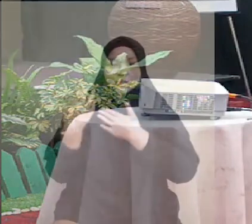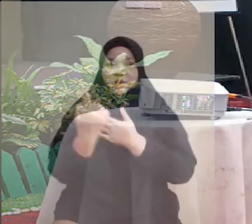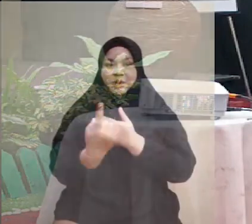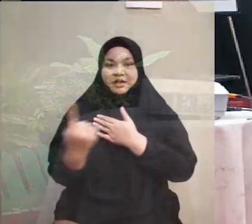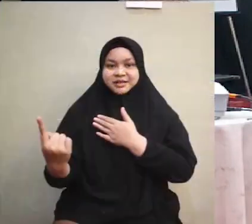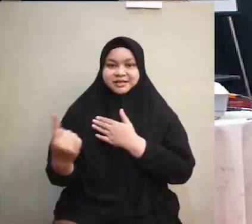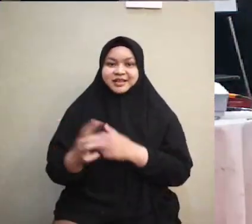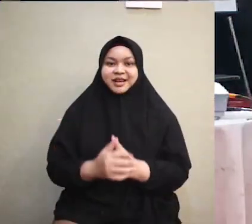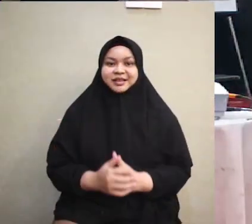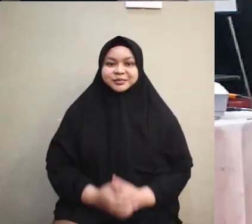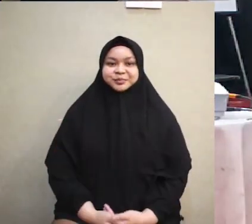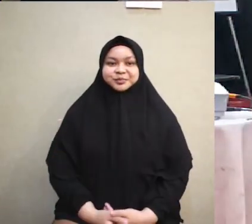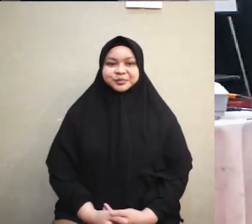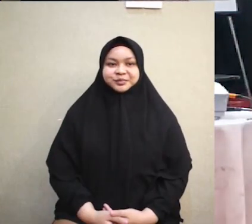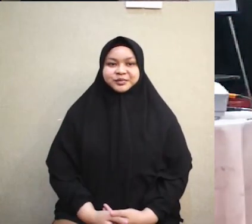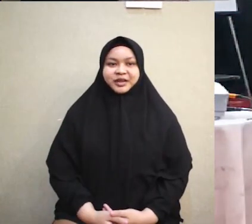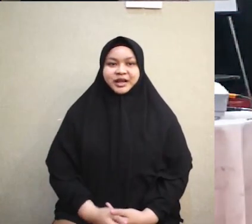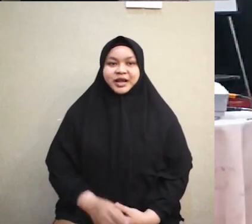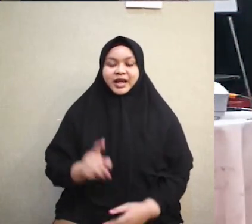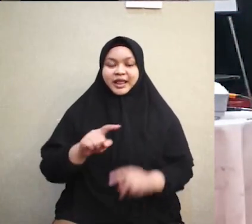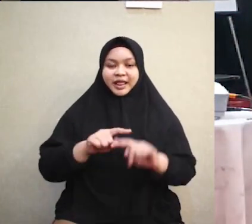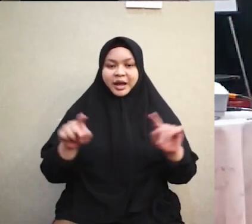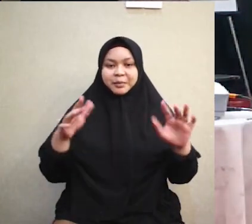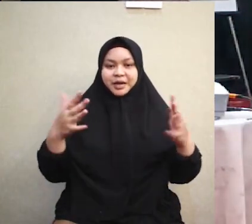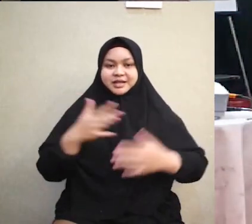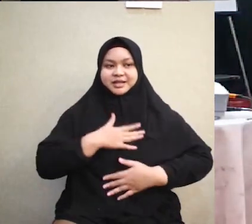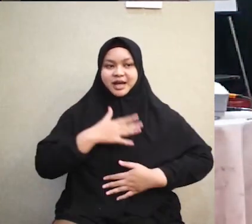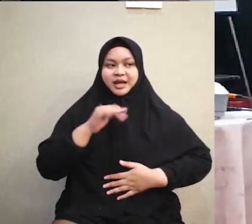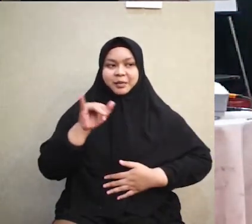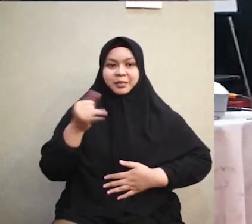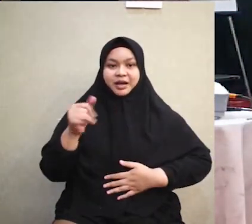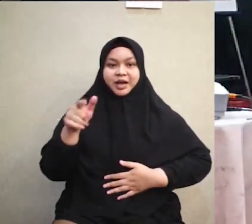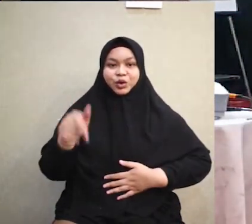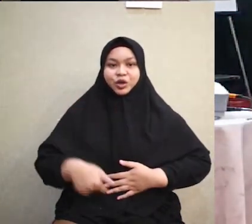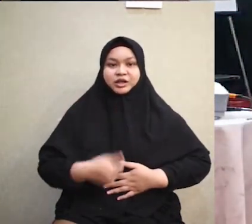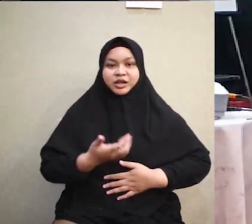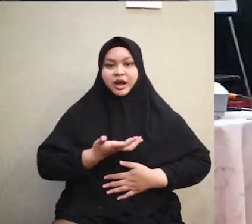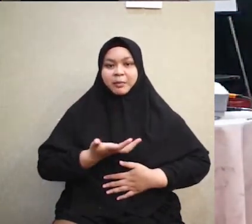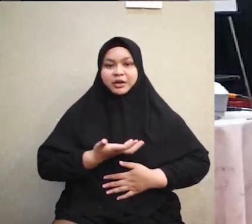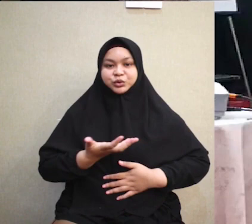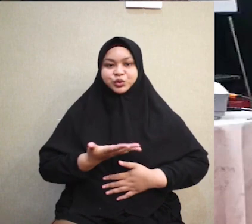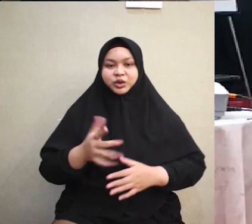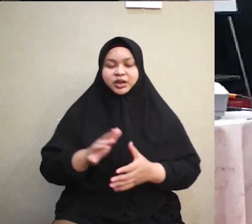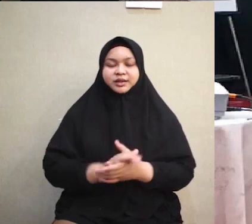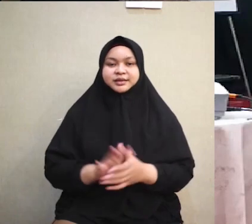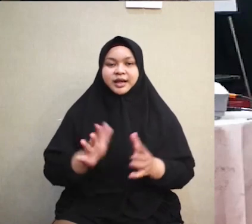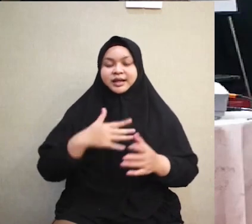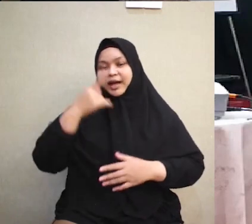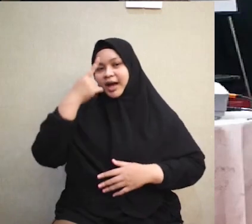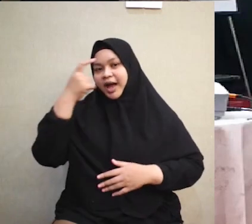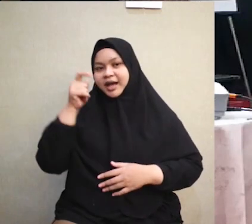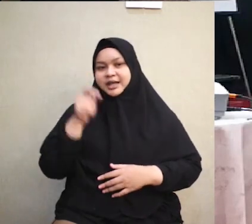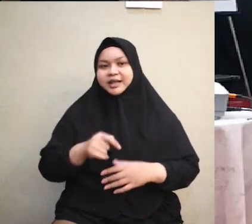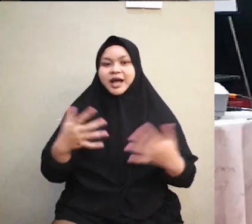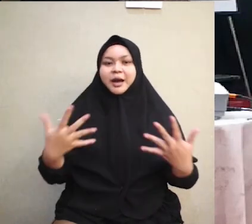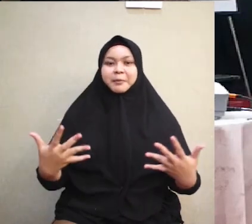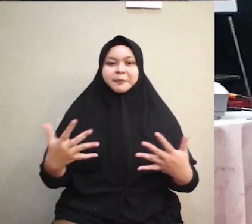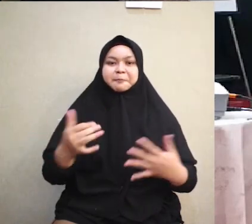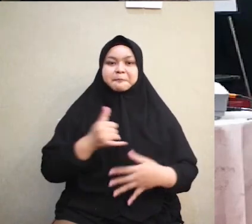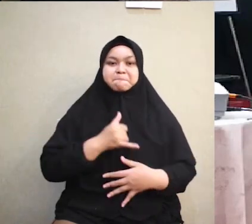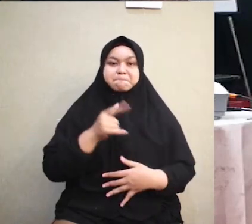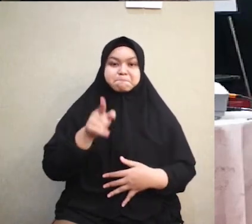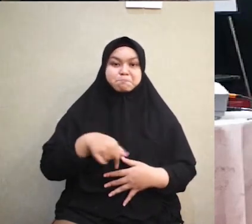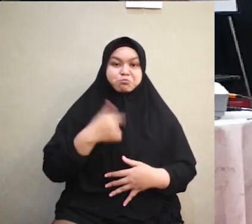tapi tapi mas Syafii saya tuh sebagai saya mau saya yakin ini adalah pertanyaan yang